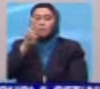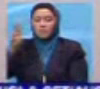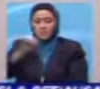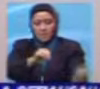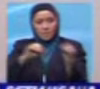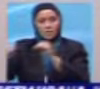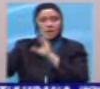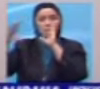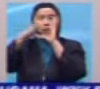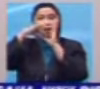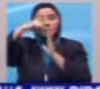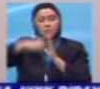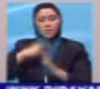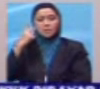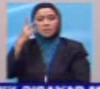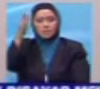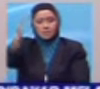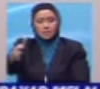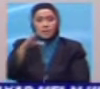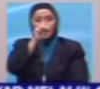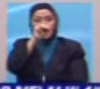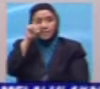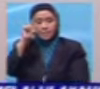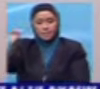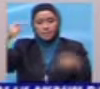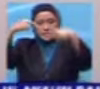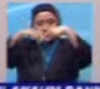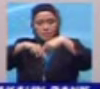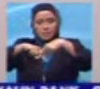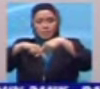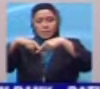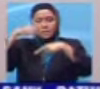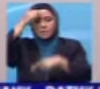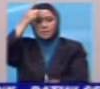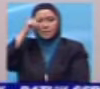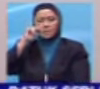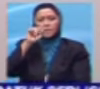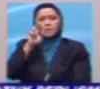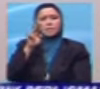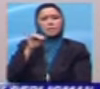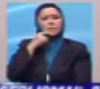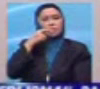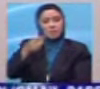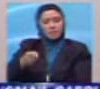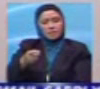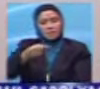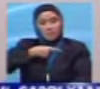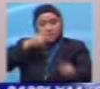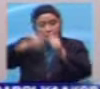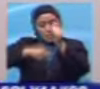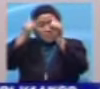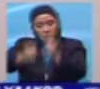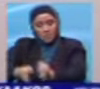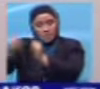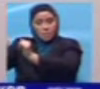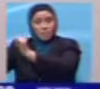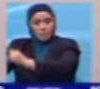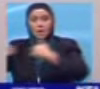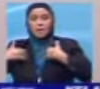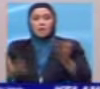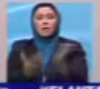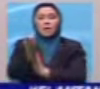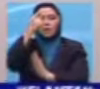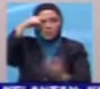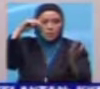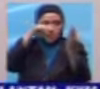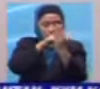PAS Februari depan. Ahli Majlis Tertinggi UMNO, Datuk Seri Muhammad Nazri Abdul Aziz bagaimanapun menjelaskan setiap individu berhak